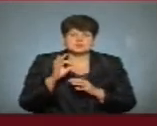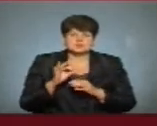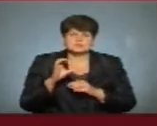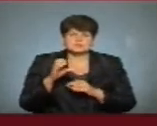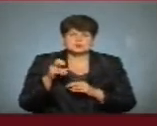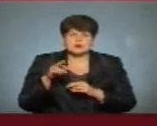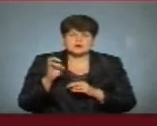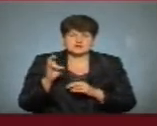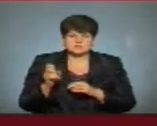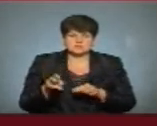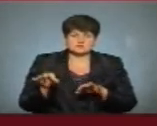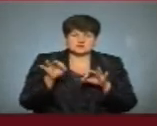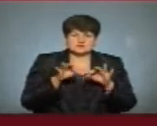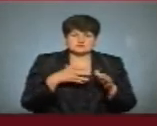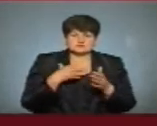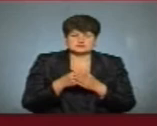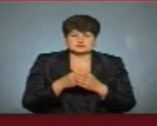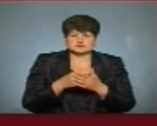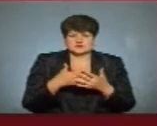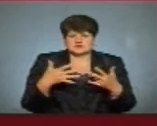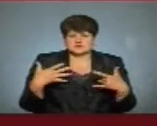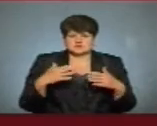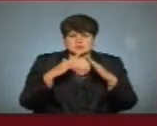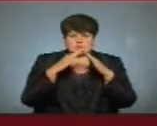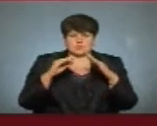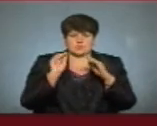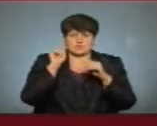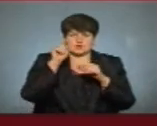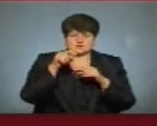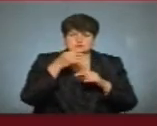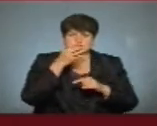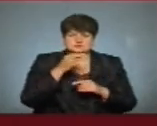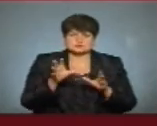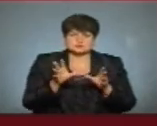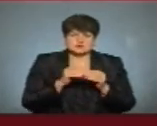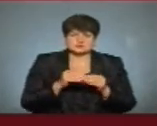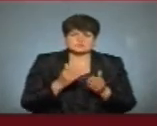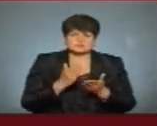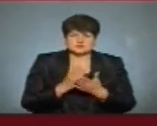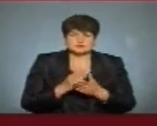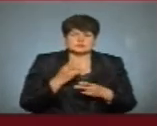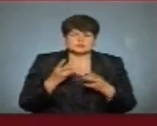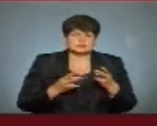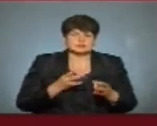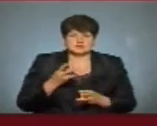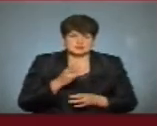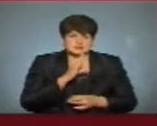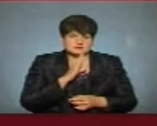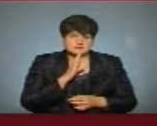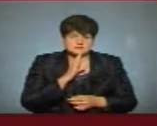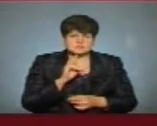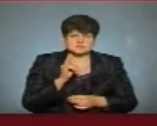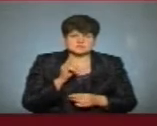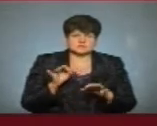Соляник перенесла свої речі на горище. Повідомила, що з нею також живе невістка, але її з